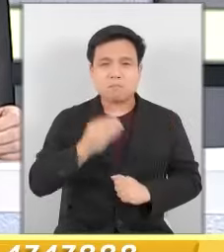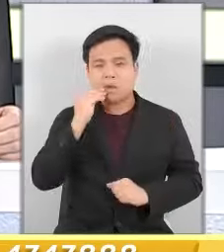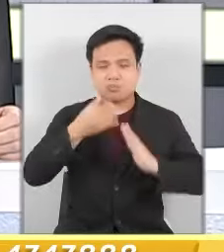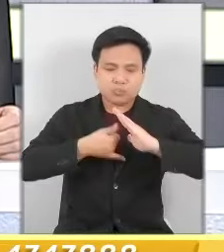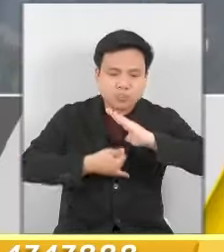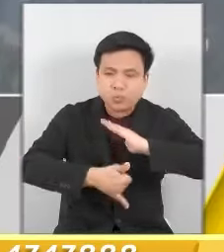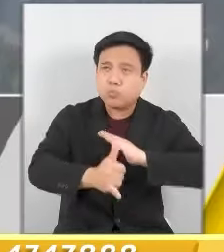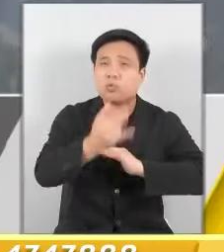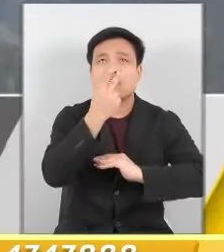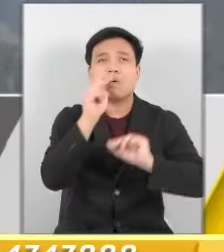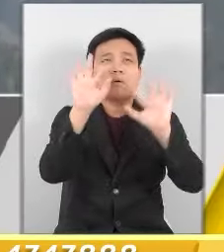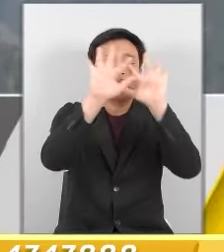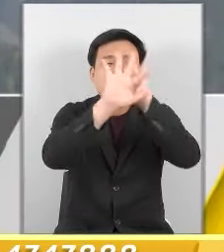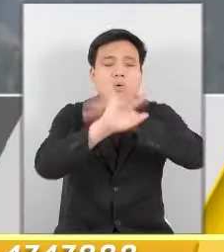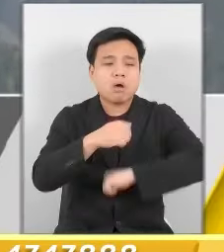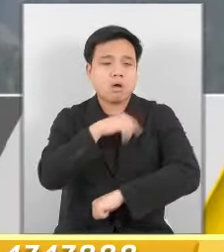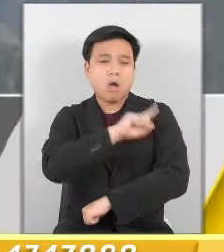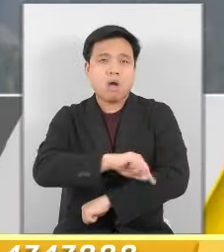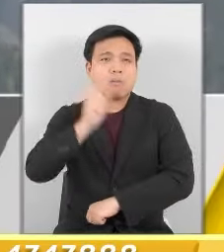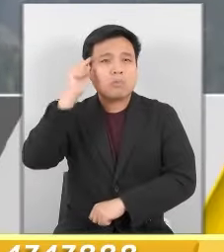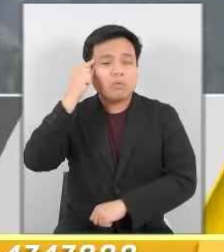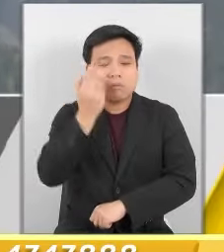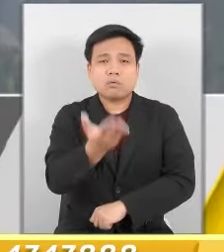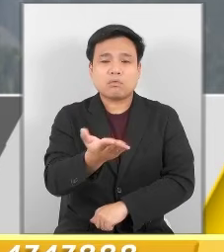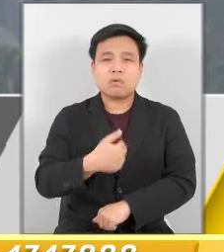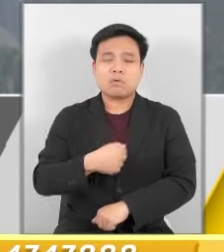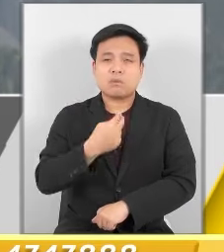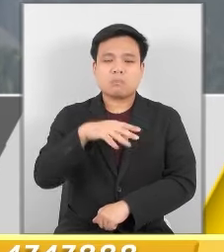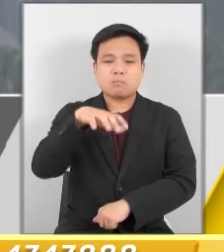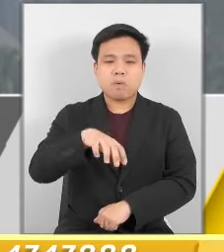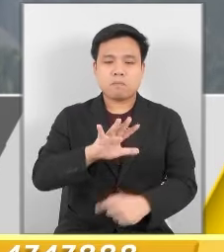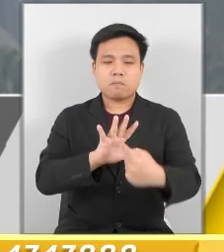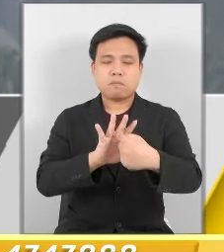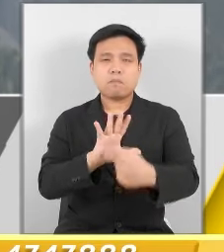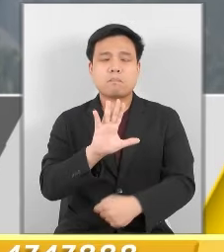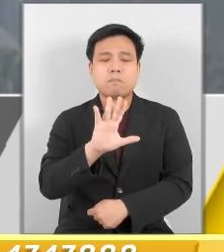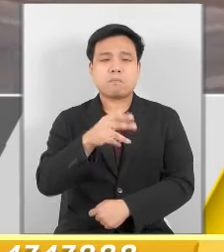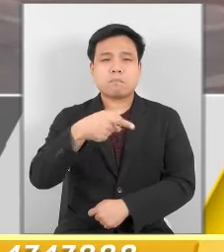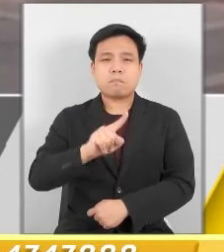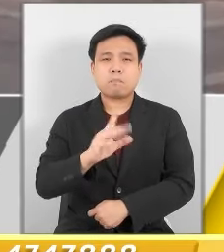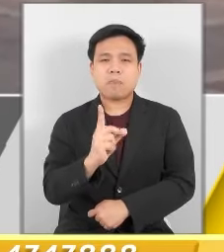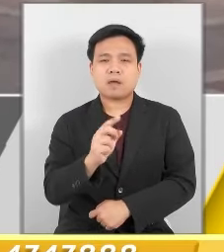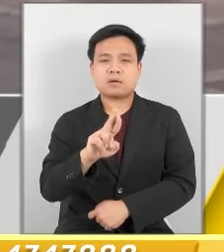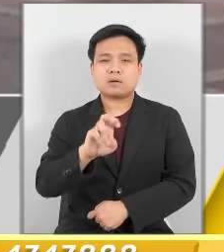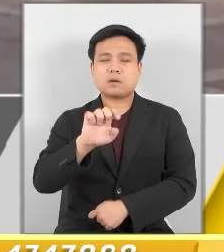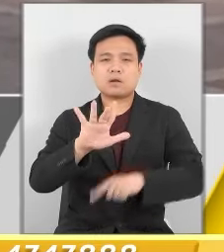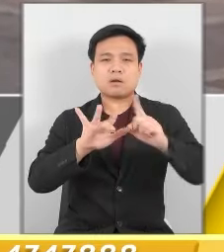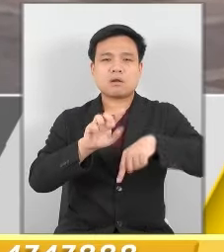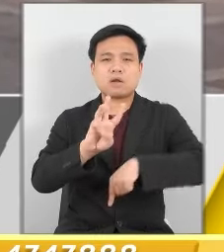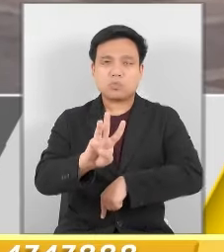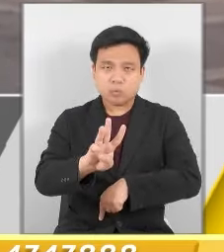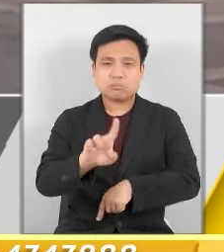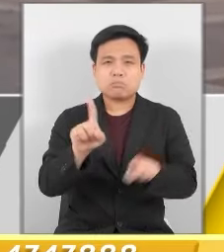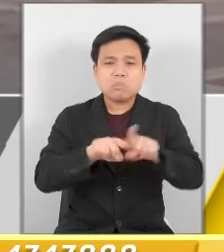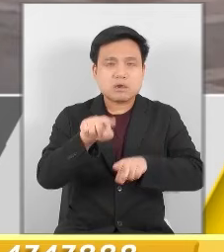หมอกควันหรือว่าฝ่นที่แปดเร็วคุณผู้ชมฮะดูสิฮะขมุกขมัวไปหมดเลยเนี่ยคือกรุงเทพมหานครก็เป็นไม่ต่างจากตรงนี้เลย